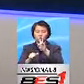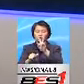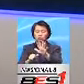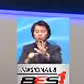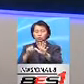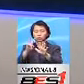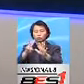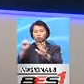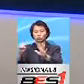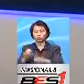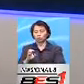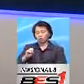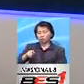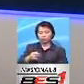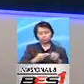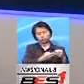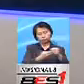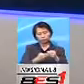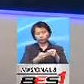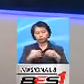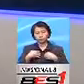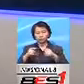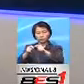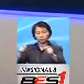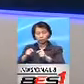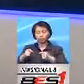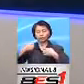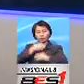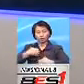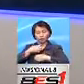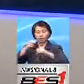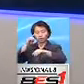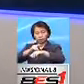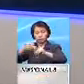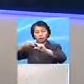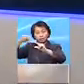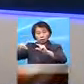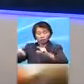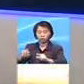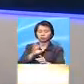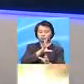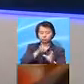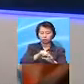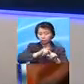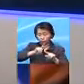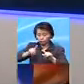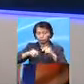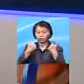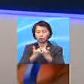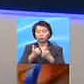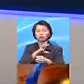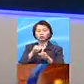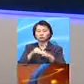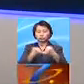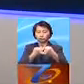520 CIDB. Operasi bersepadu yang diadakan di tapak pembinaan Taman Tema berkenaan melibatkan pelbagai agensi